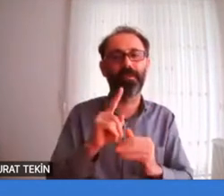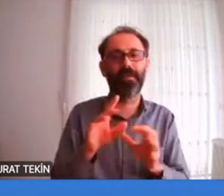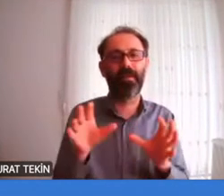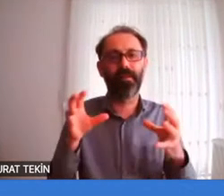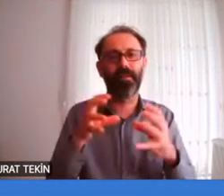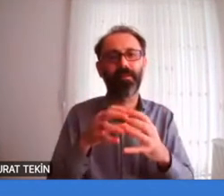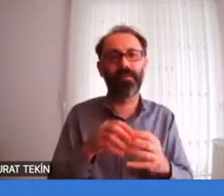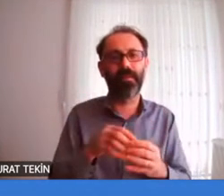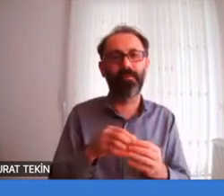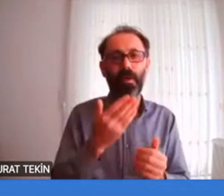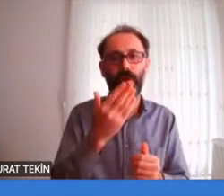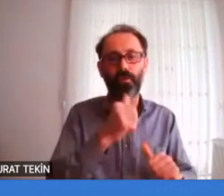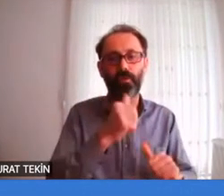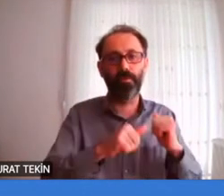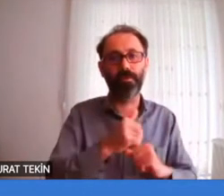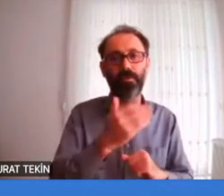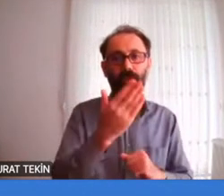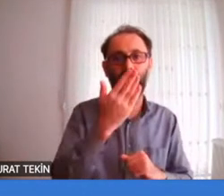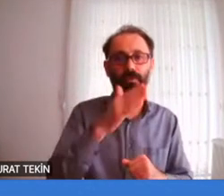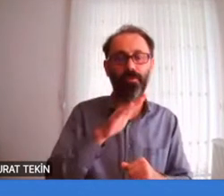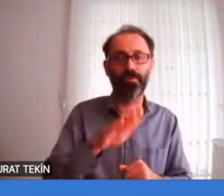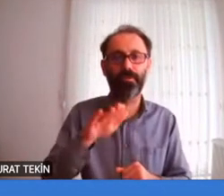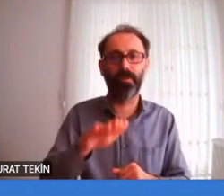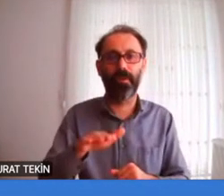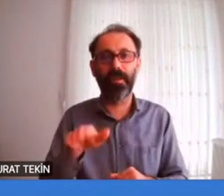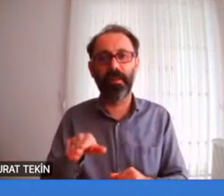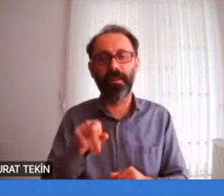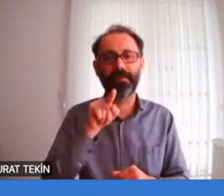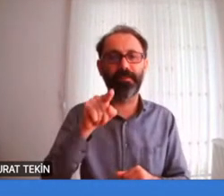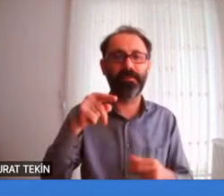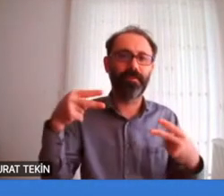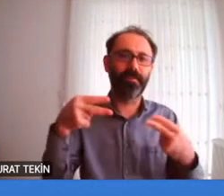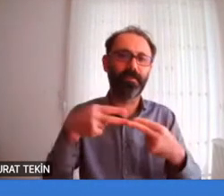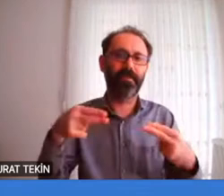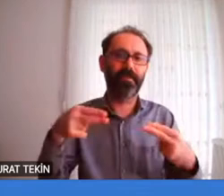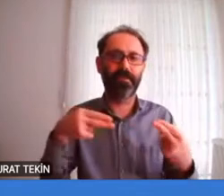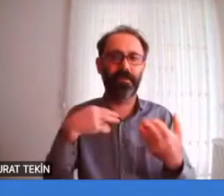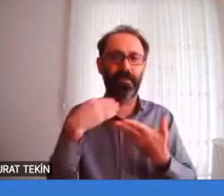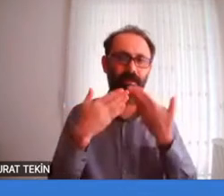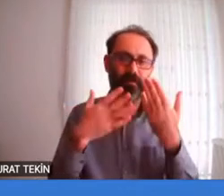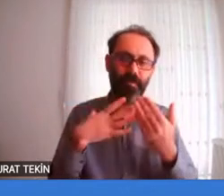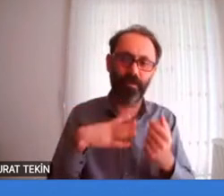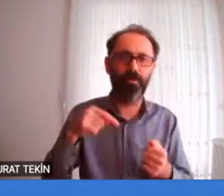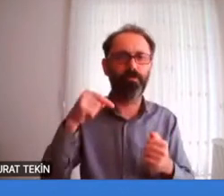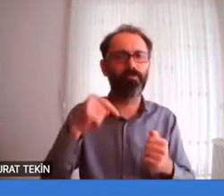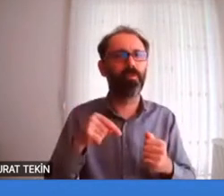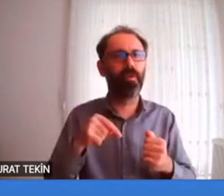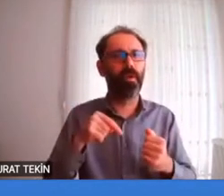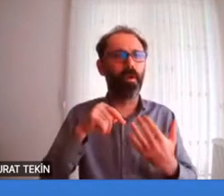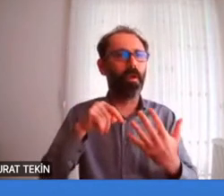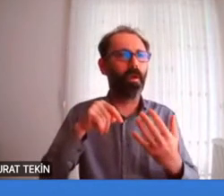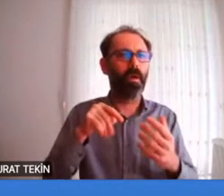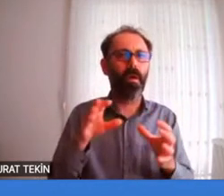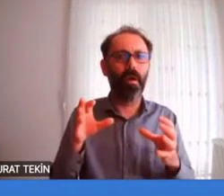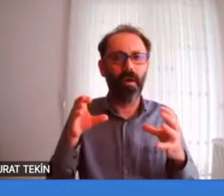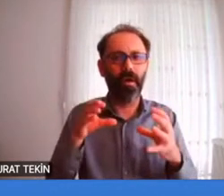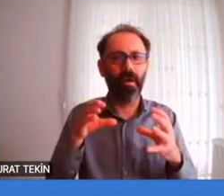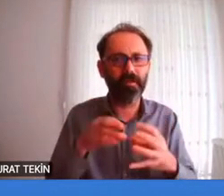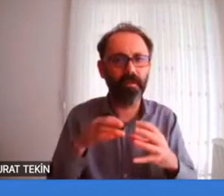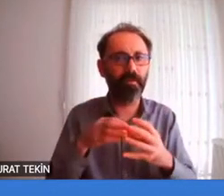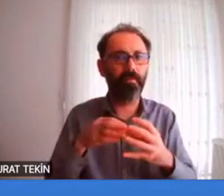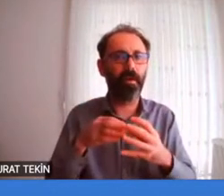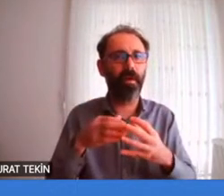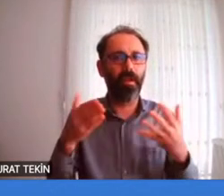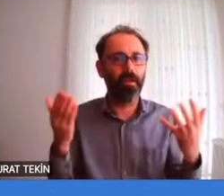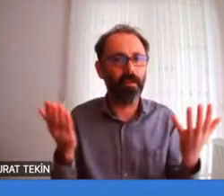Öğrenci arkadaşlarımızın yani sizin hikayenizi sizden dinlemesi, yani bu olaya nereden başladınız, nasıl bu kadar,